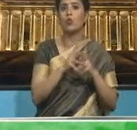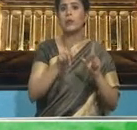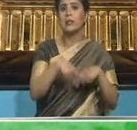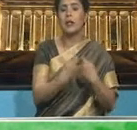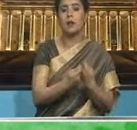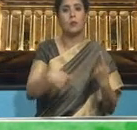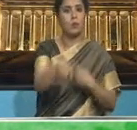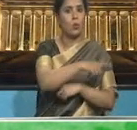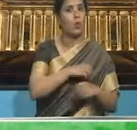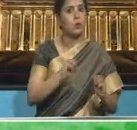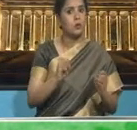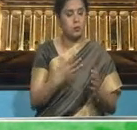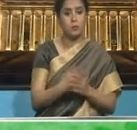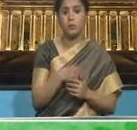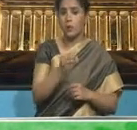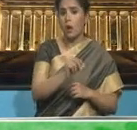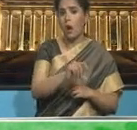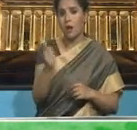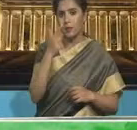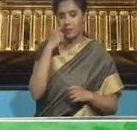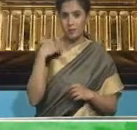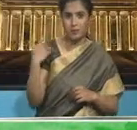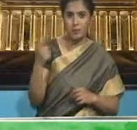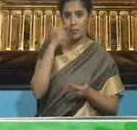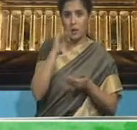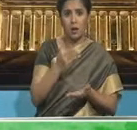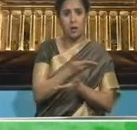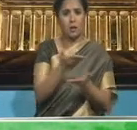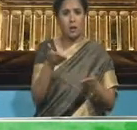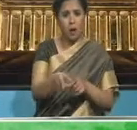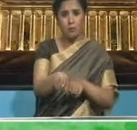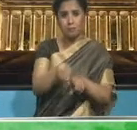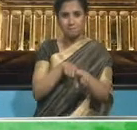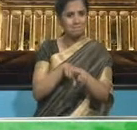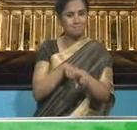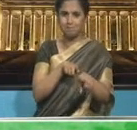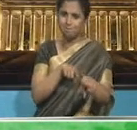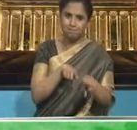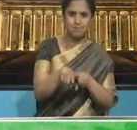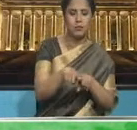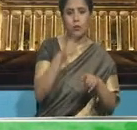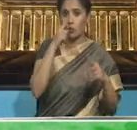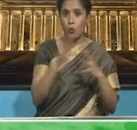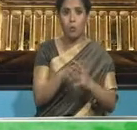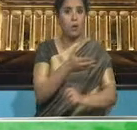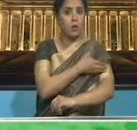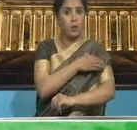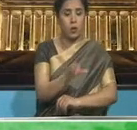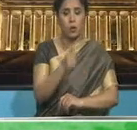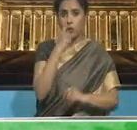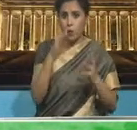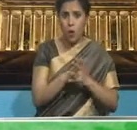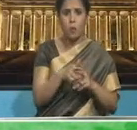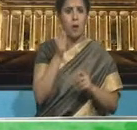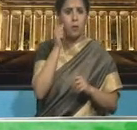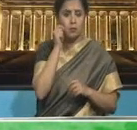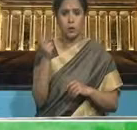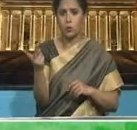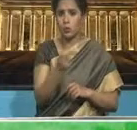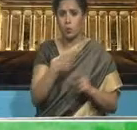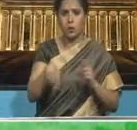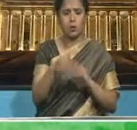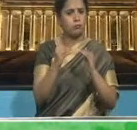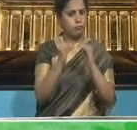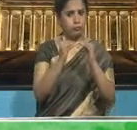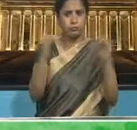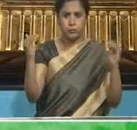अन्य क्षेत्रों में भी बहनों और बेटियां आप पीछे नहीं है। महिला सशक्तिकरण तथा महिला और पुरुष के बीच